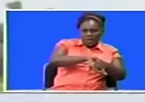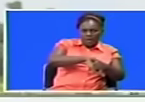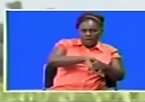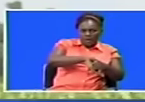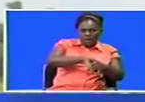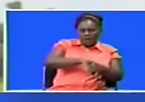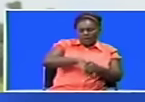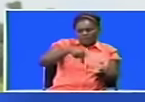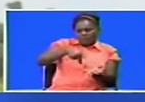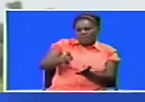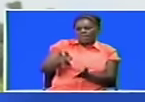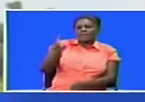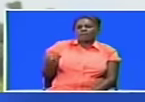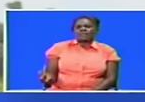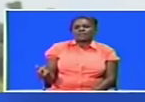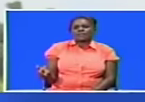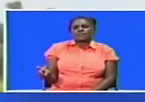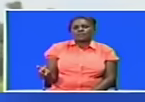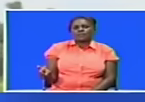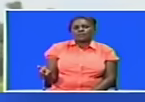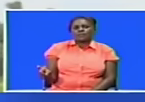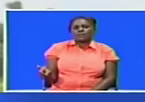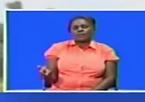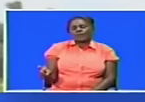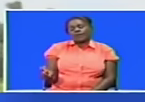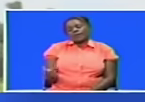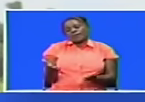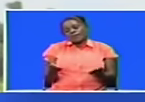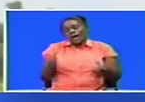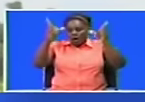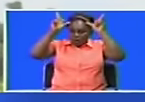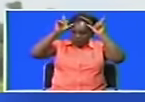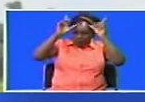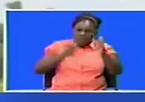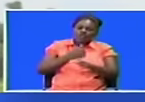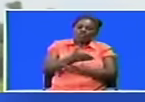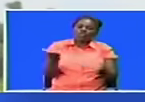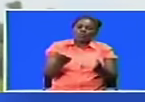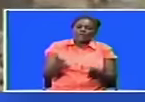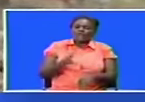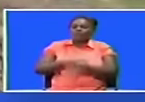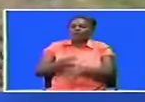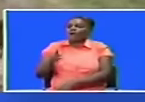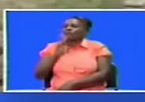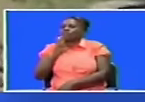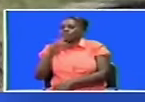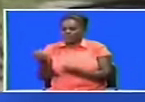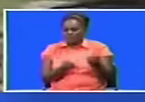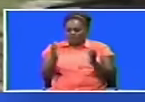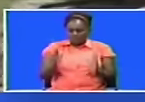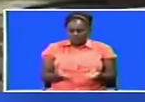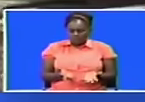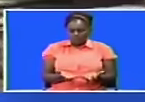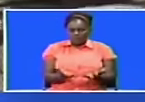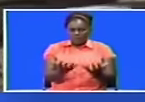ngom wei wa ngom Hi ngom wapkunj waa